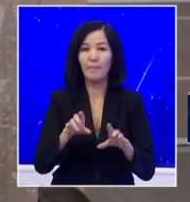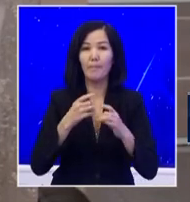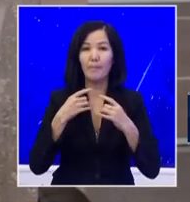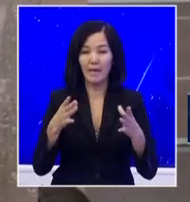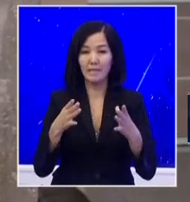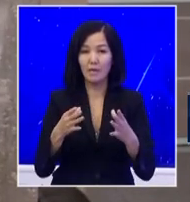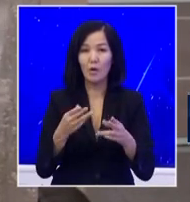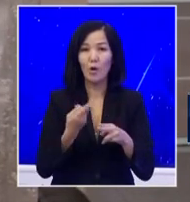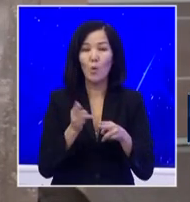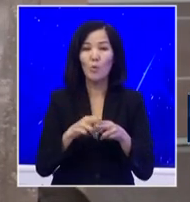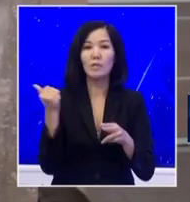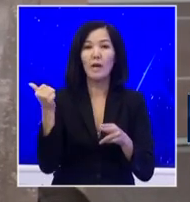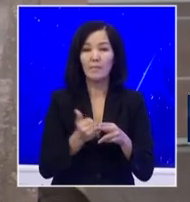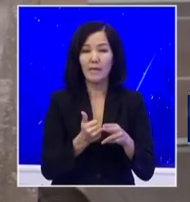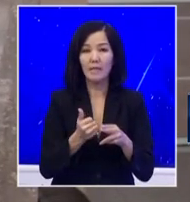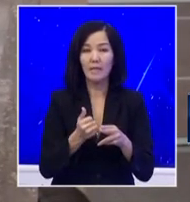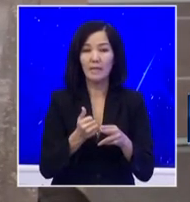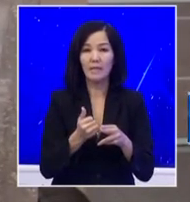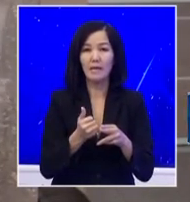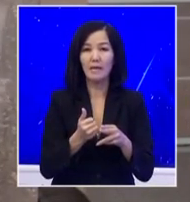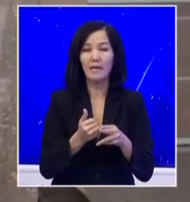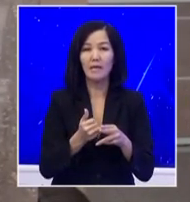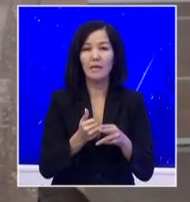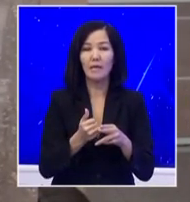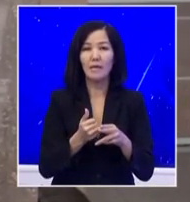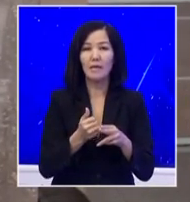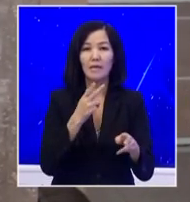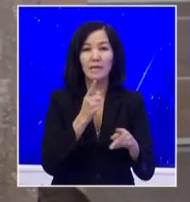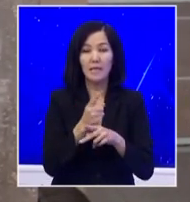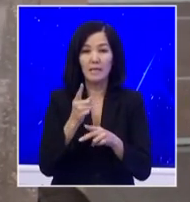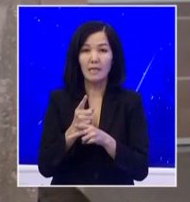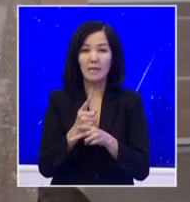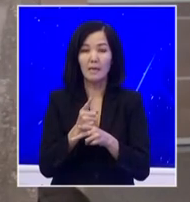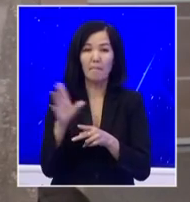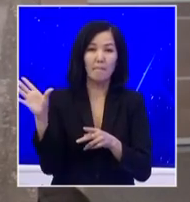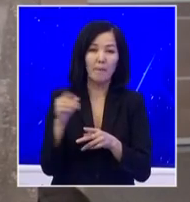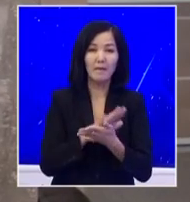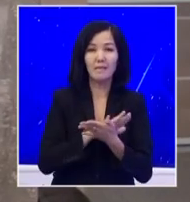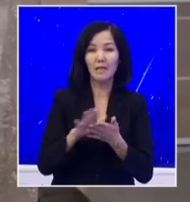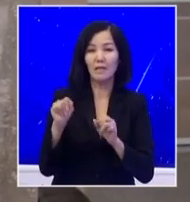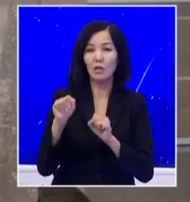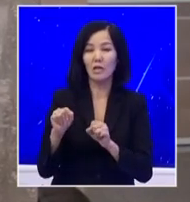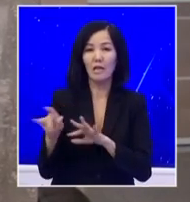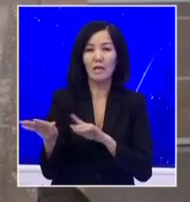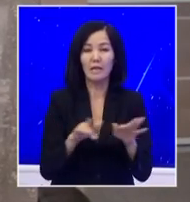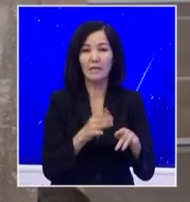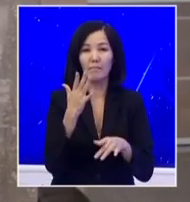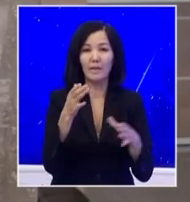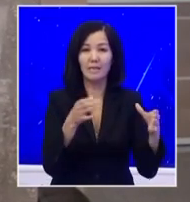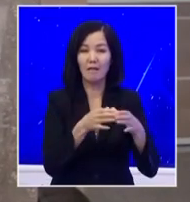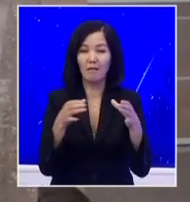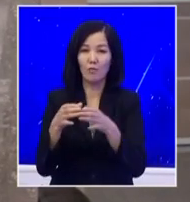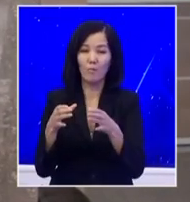біз карантинге қарамастан жаңа қысқа бүкіл сақтық шараларын сақтап 5-6 группаға топқа